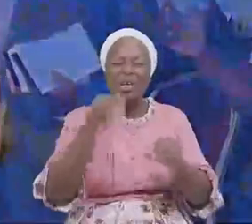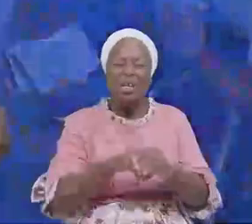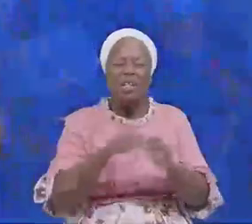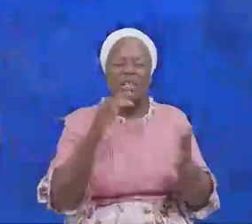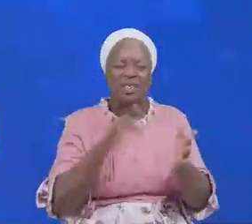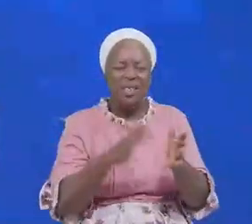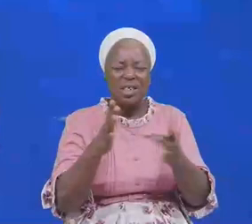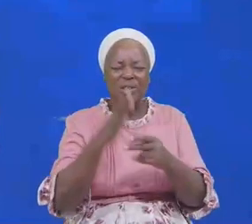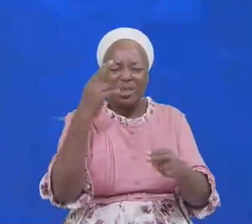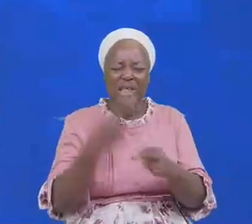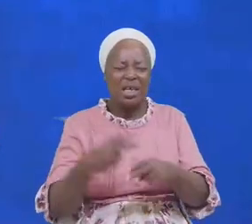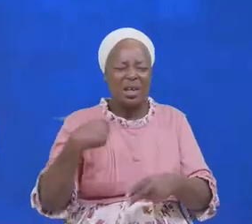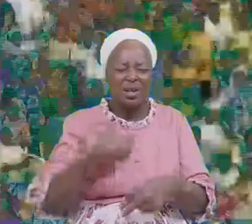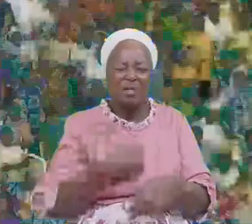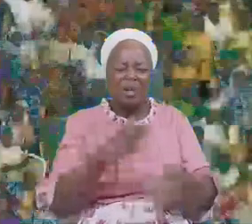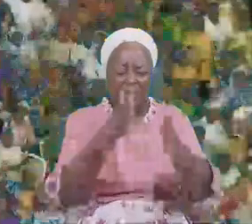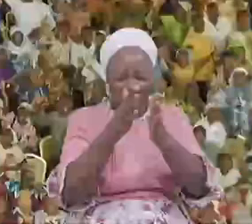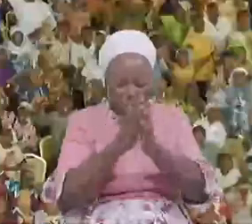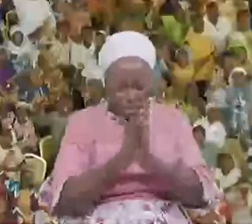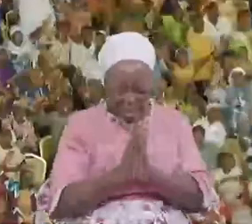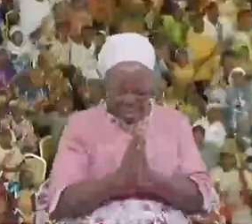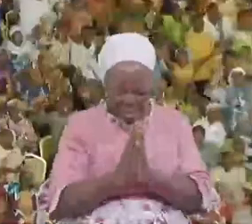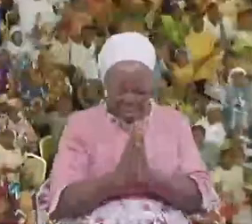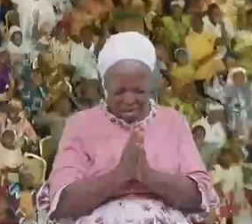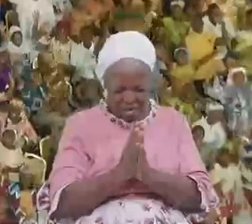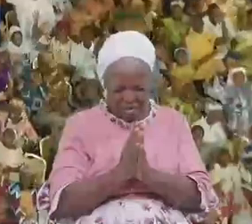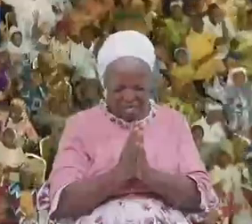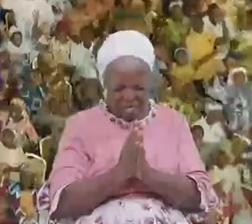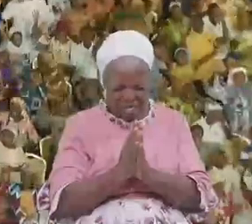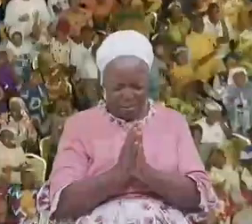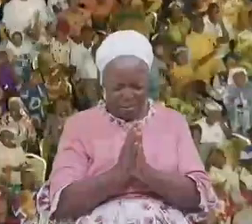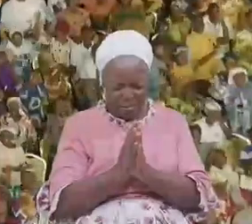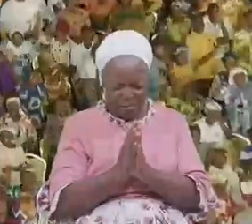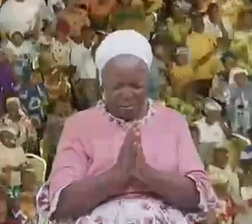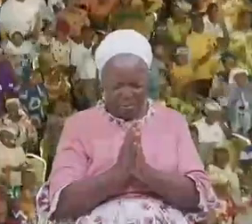Au nom de Jésus, nous prions.